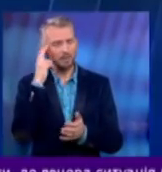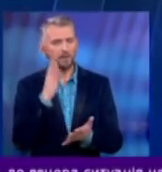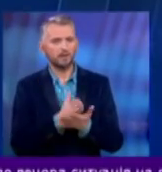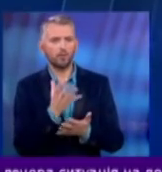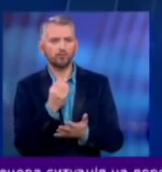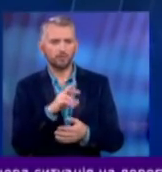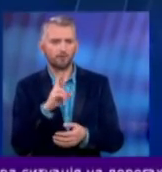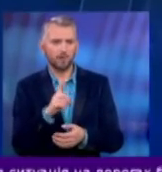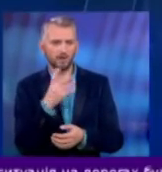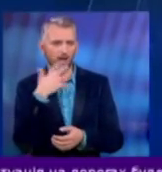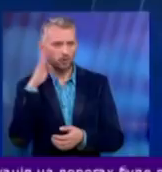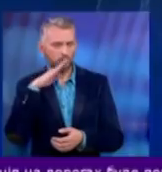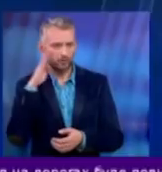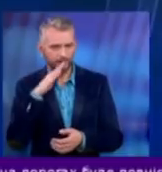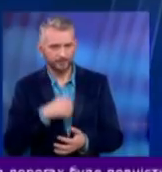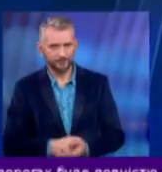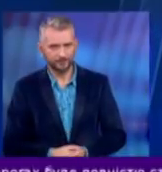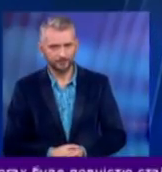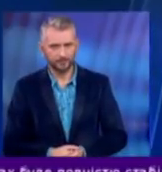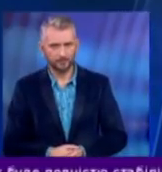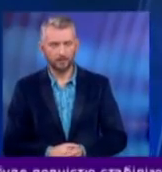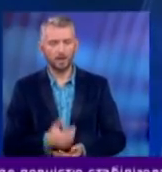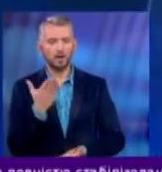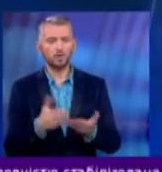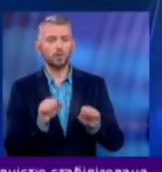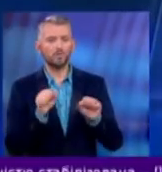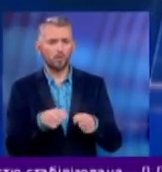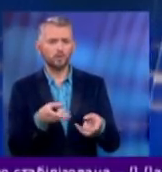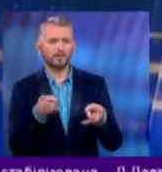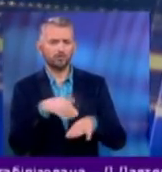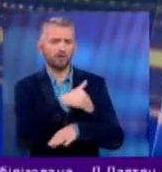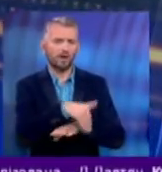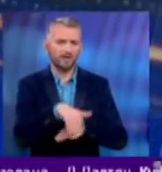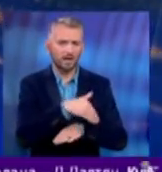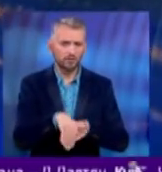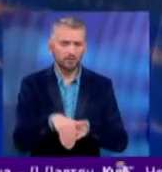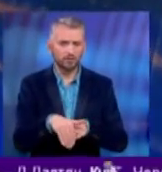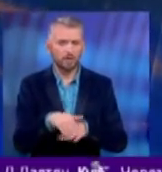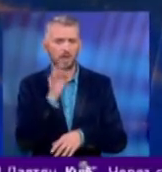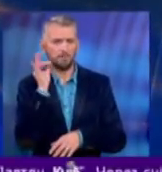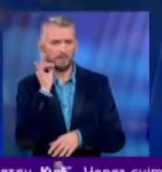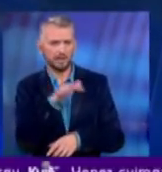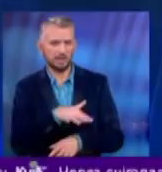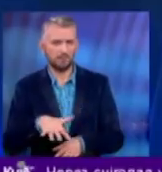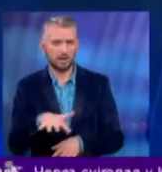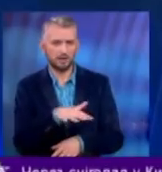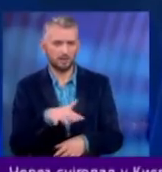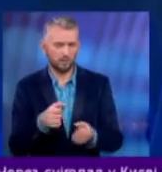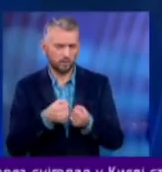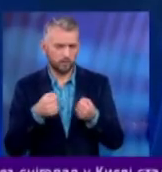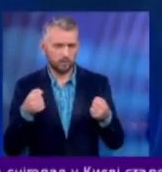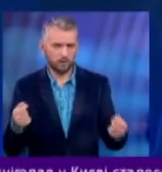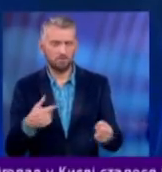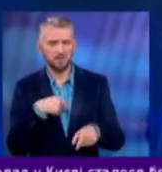ще без гарячого водопостачання. Якщо можна залишити адресу, бо Мінський масив він